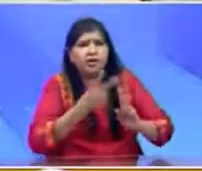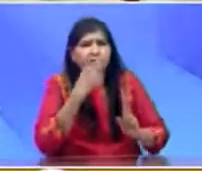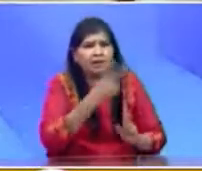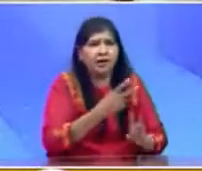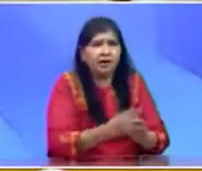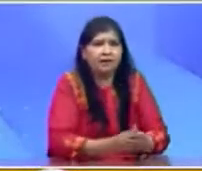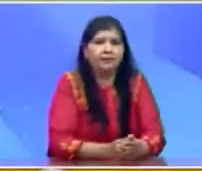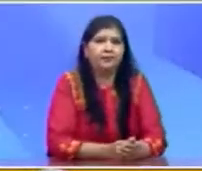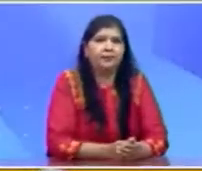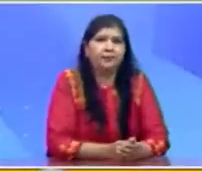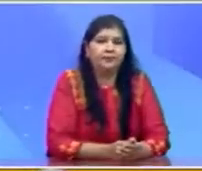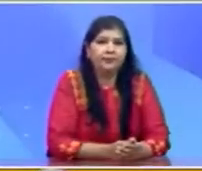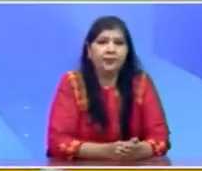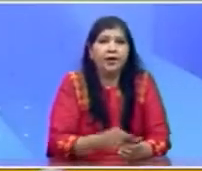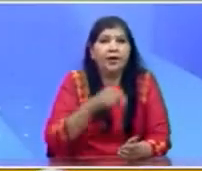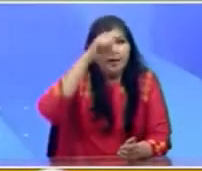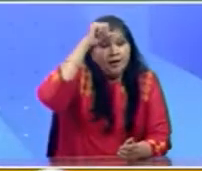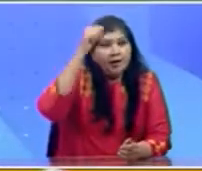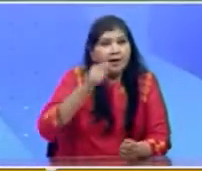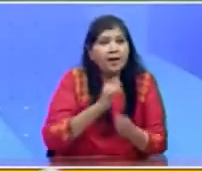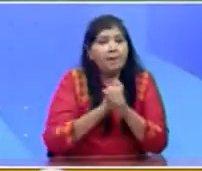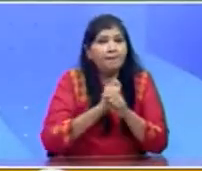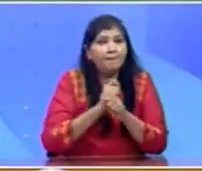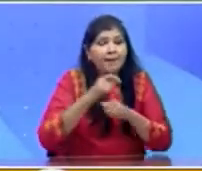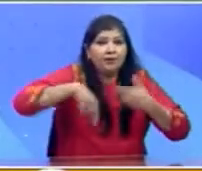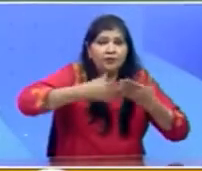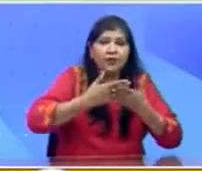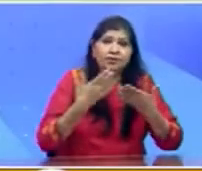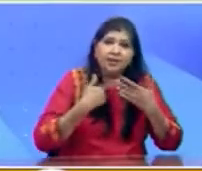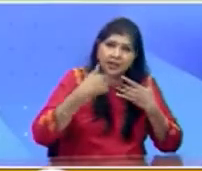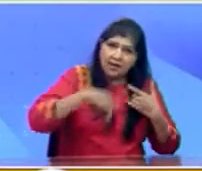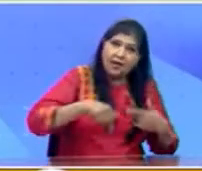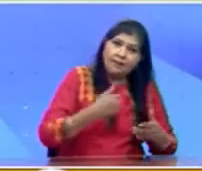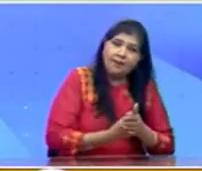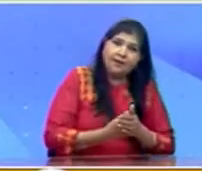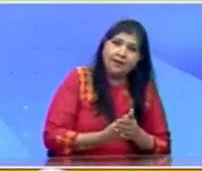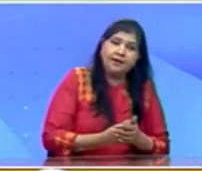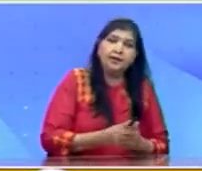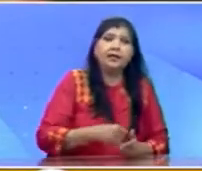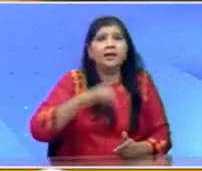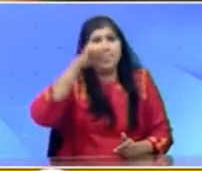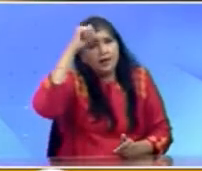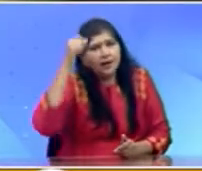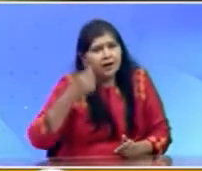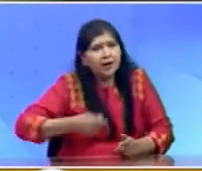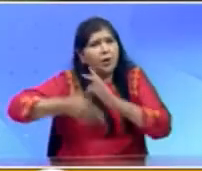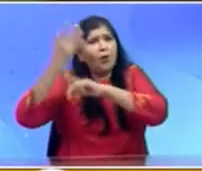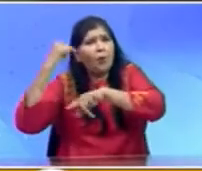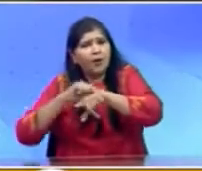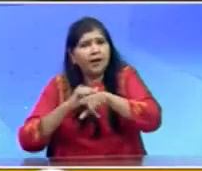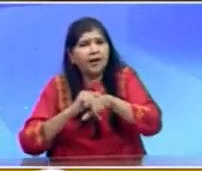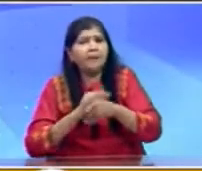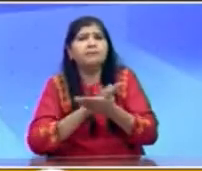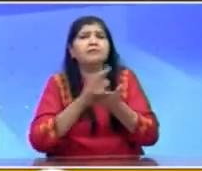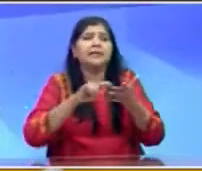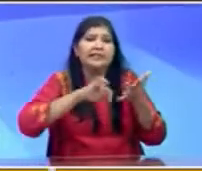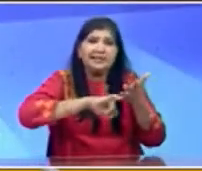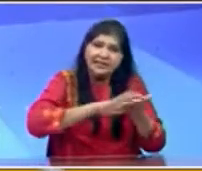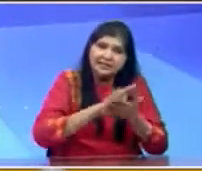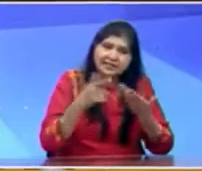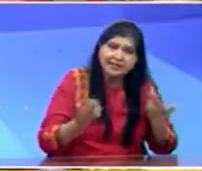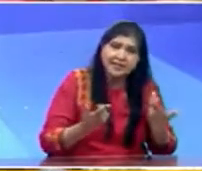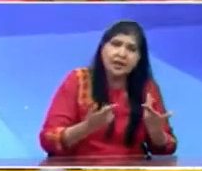है। इंडियन मैन्युफैक्चरर्स अब इंडियन माइथोलॉजी, हिस्ट्री